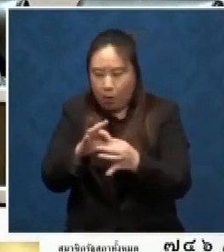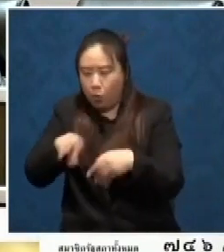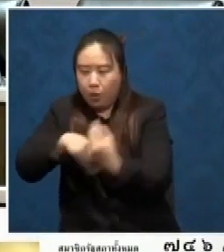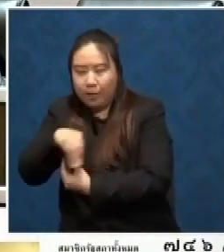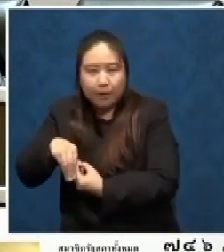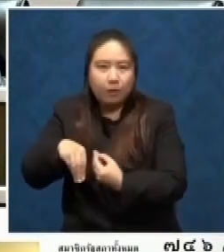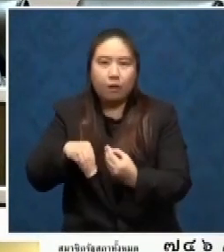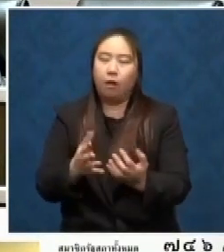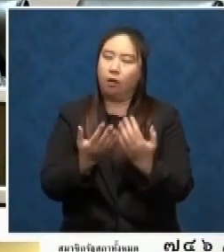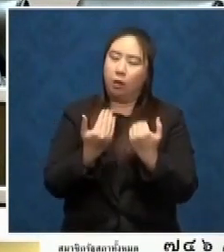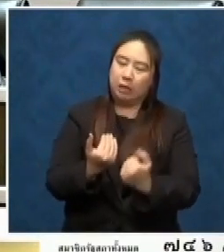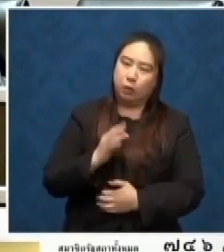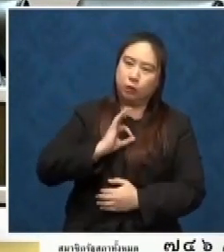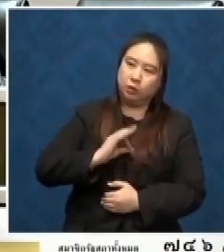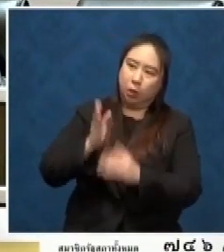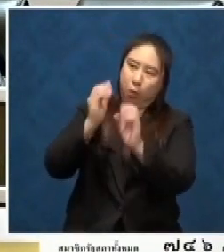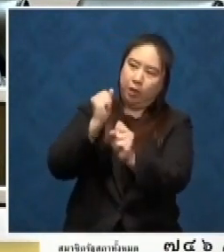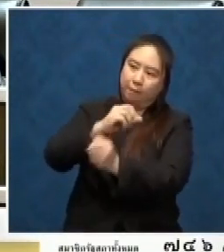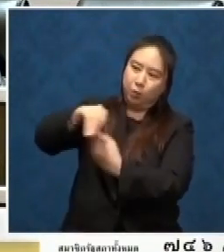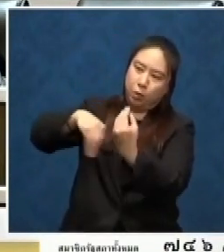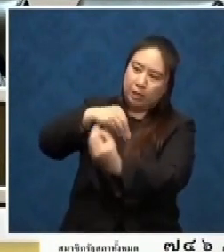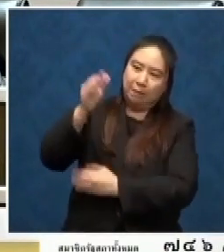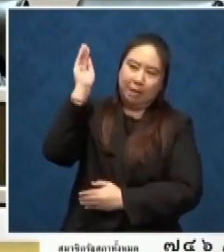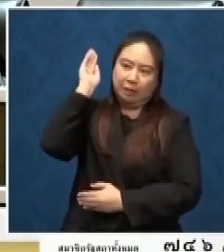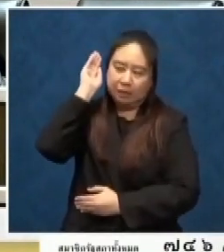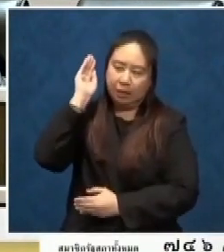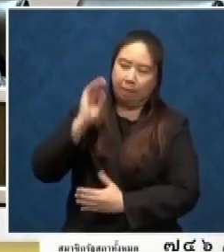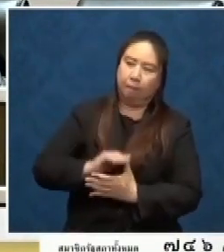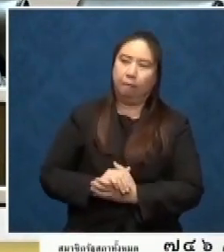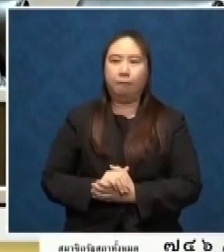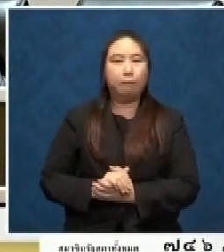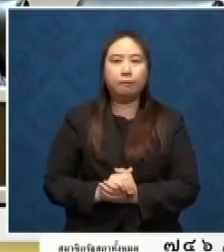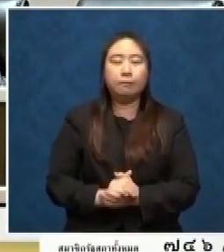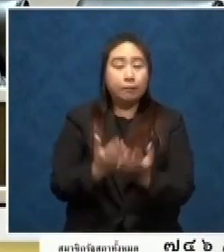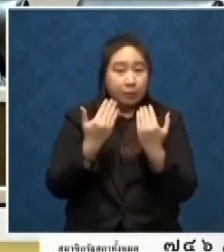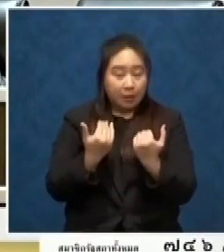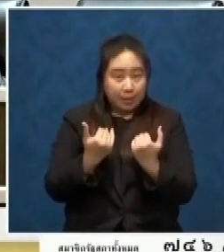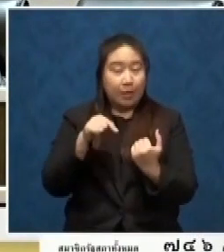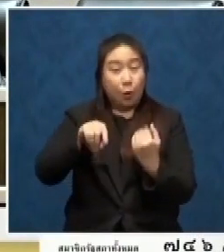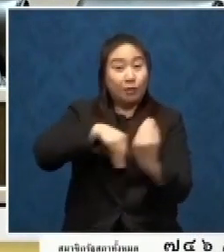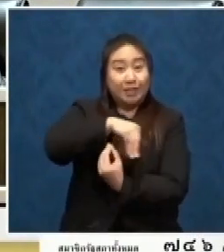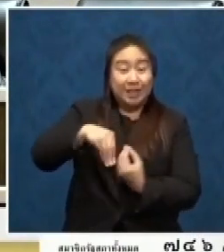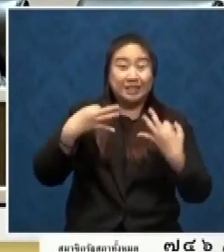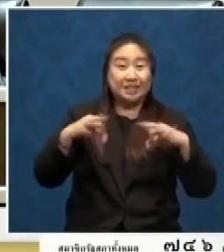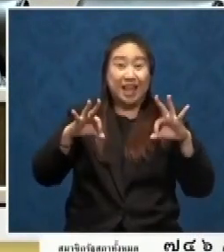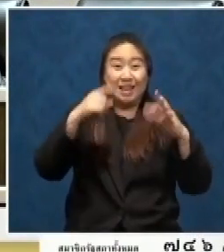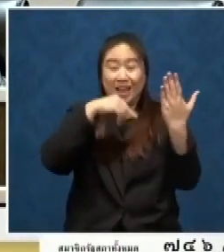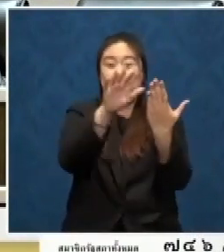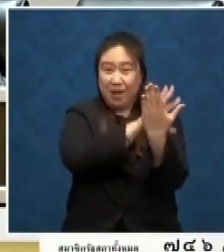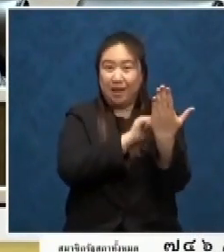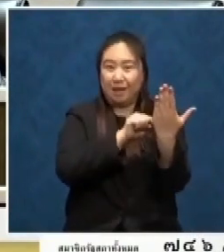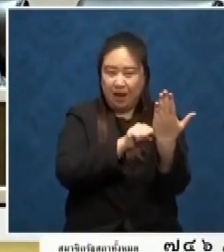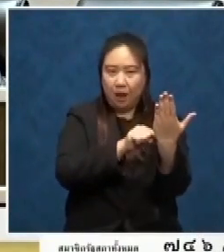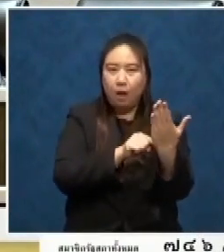น้อยลงไปในประเทศที่มีระบบเศรษฐกิจเสรีอย่างเราต้องยอมรับว่าบ้านเมืองเราไปได้ไกล